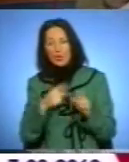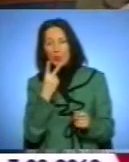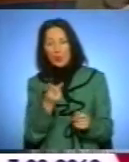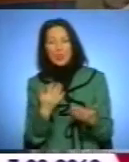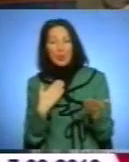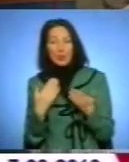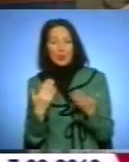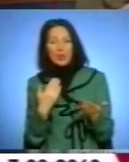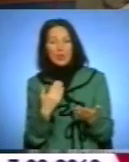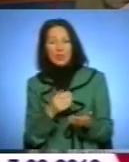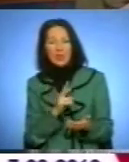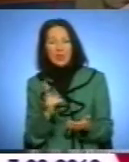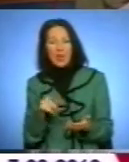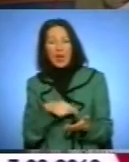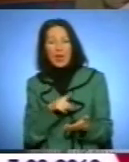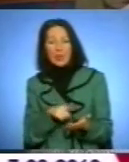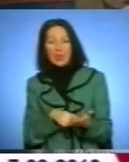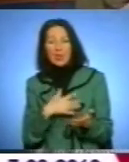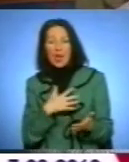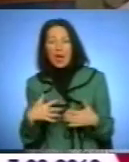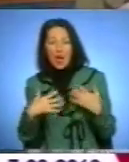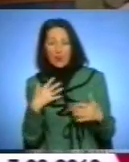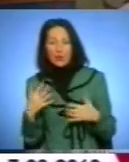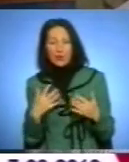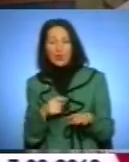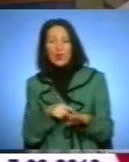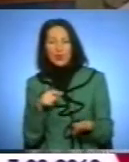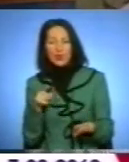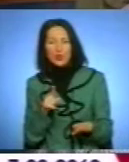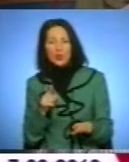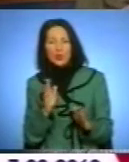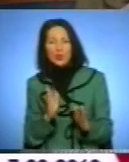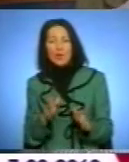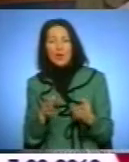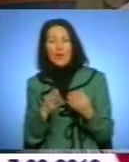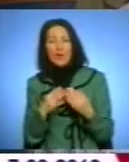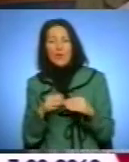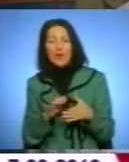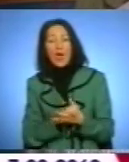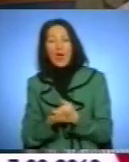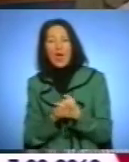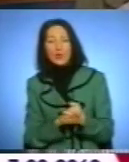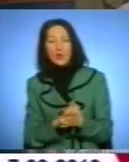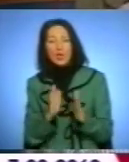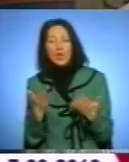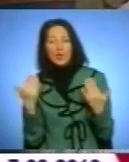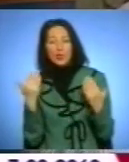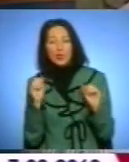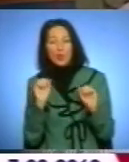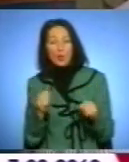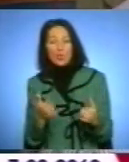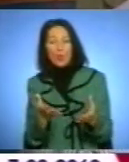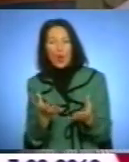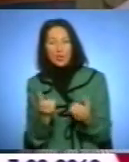які питання хвилюють. І разом з тим відчути, що тільки в гармонії, тільки в відпочинку ми можемо